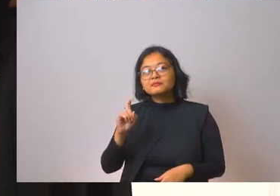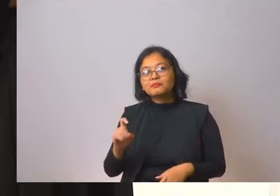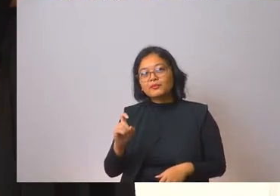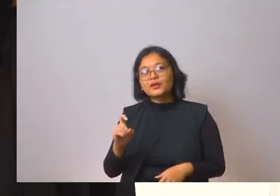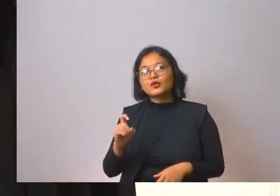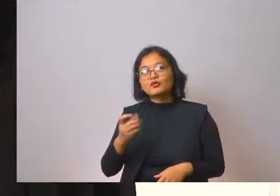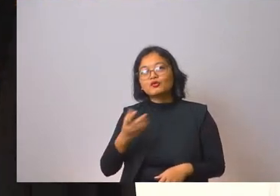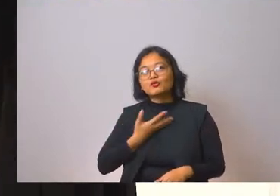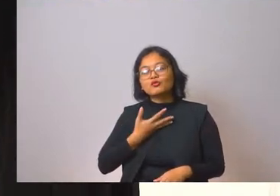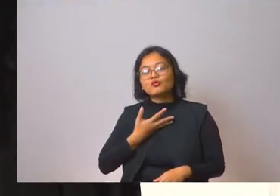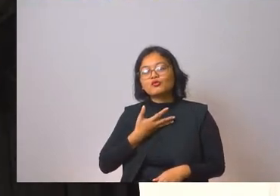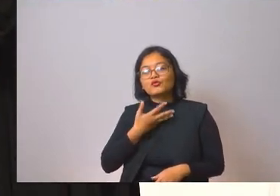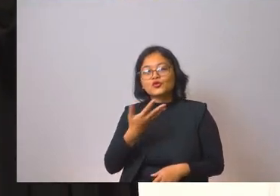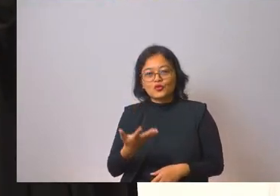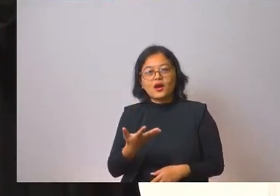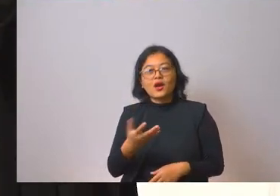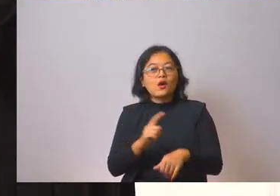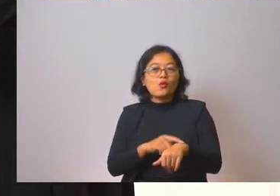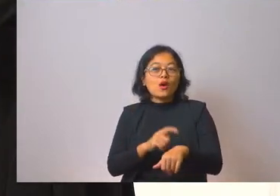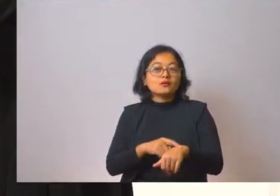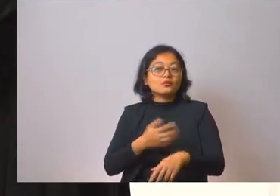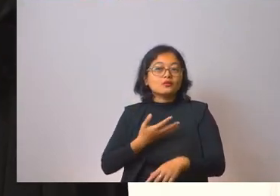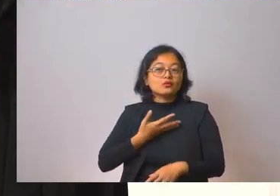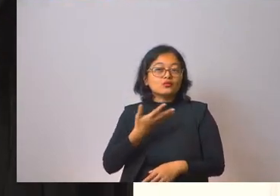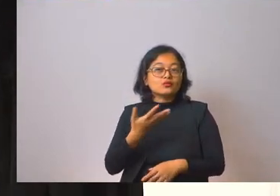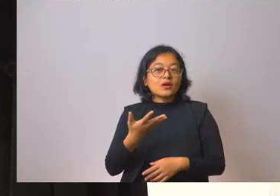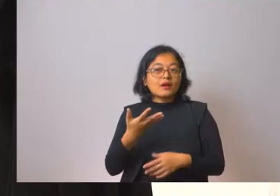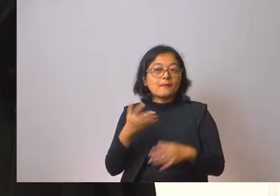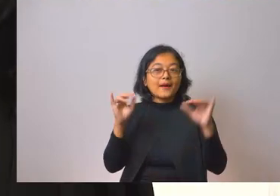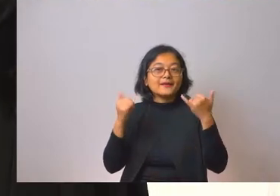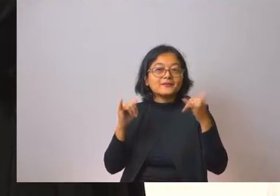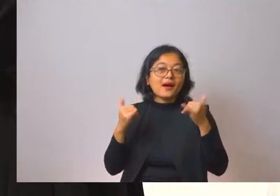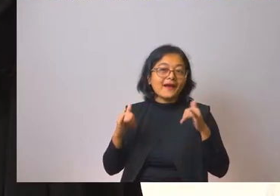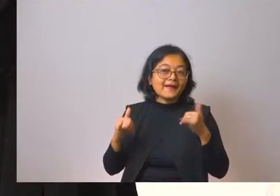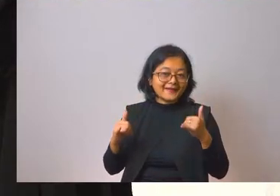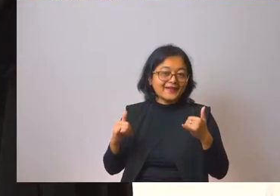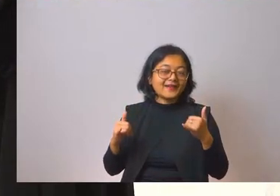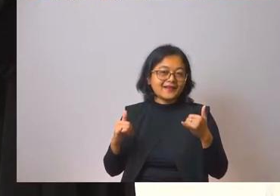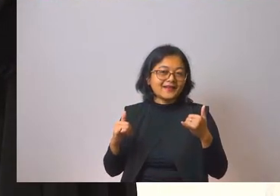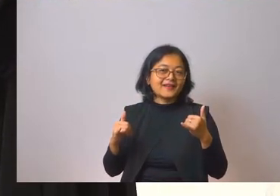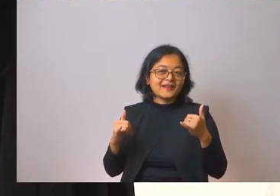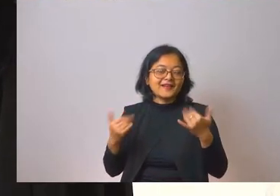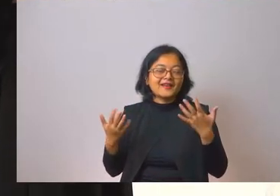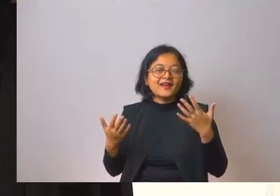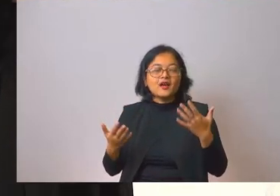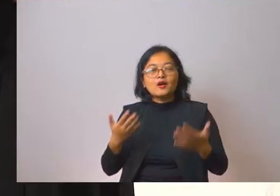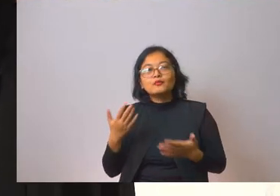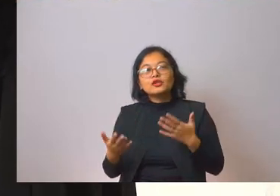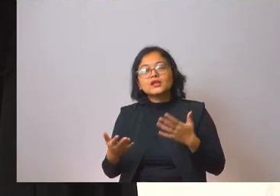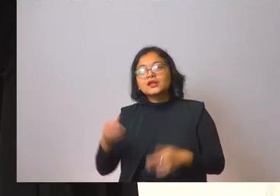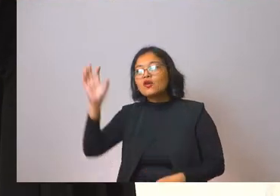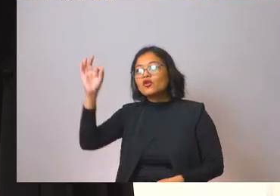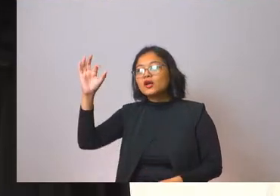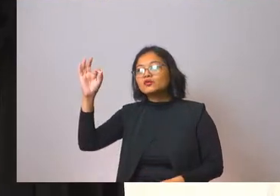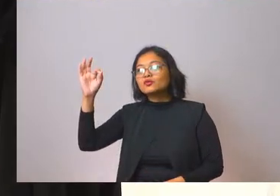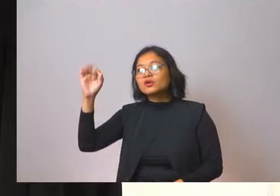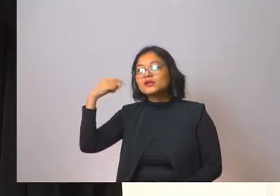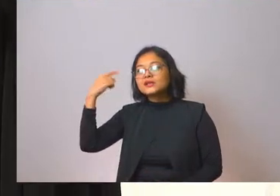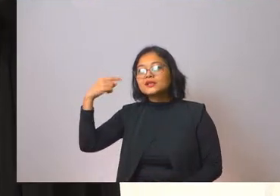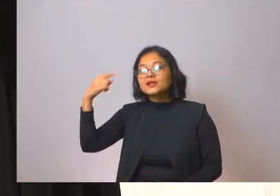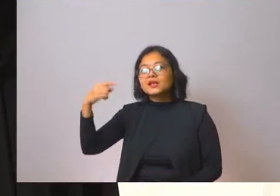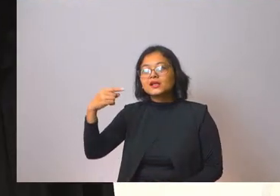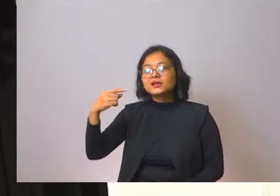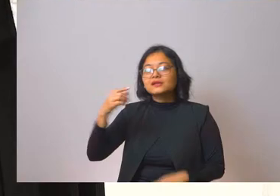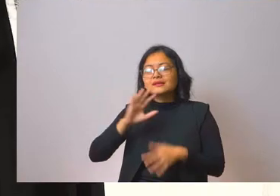dengan teman. Terlalu berlebihan cemasnya seringkali membuat orang tua itu merasa bahwa dia harus